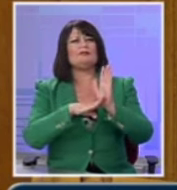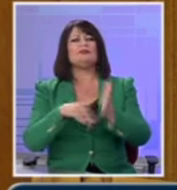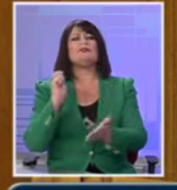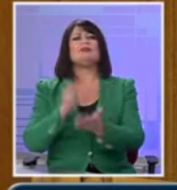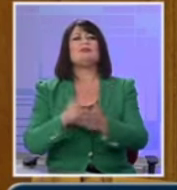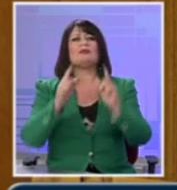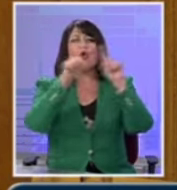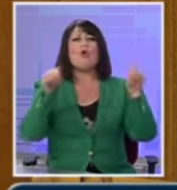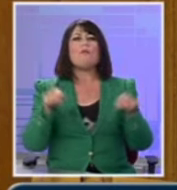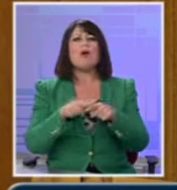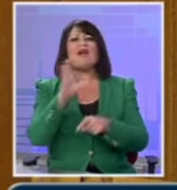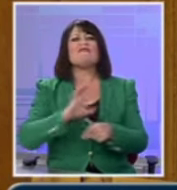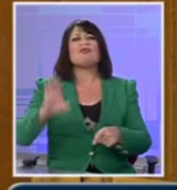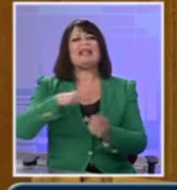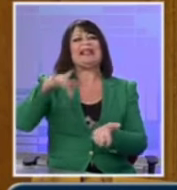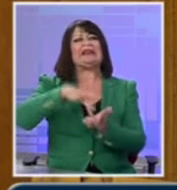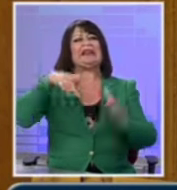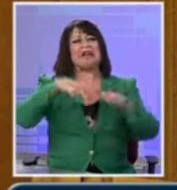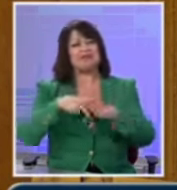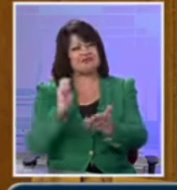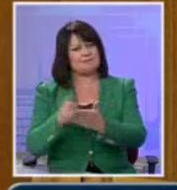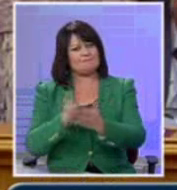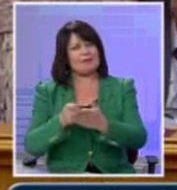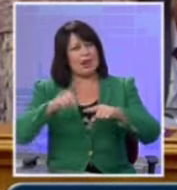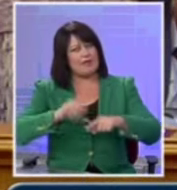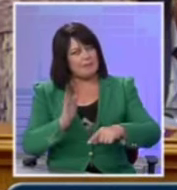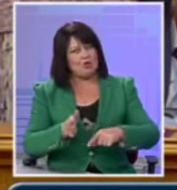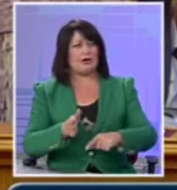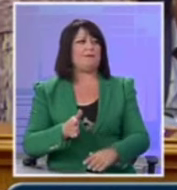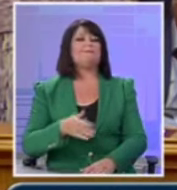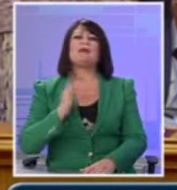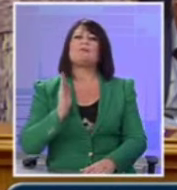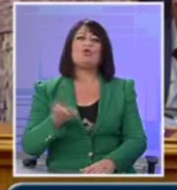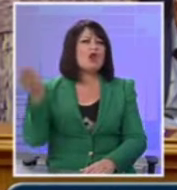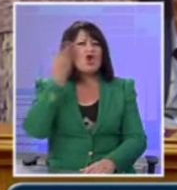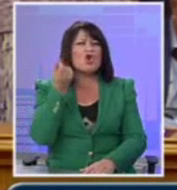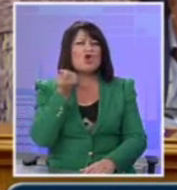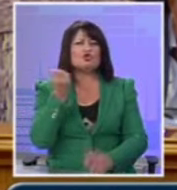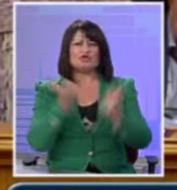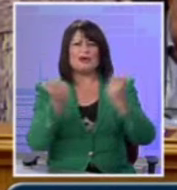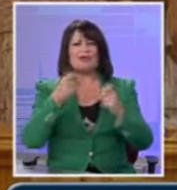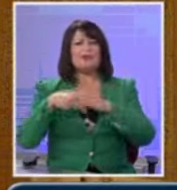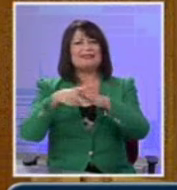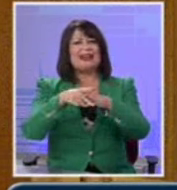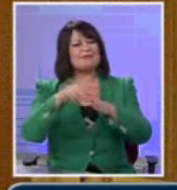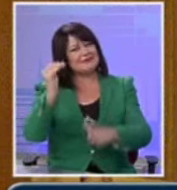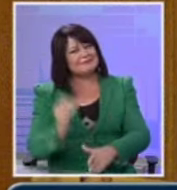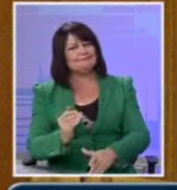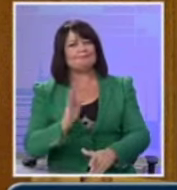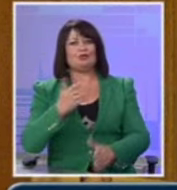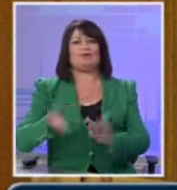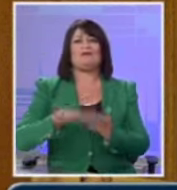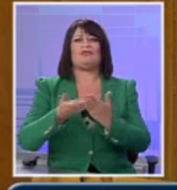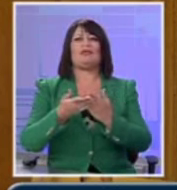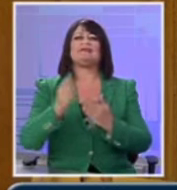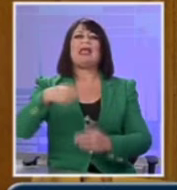αγοράς ομολόγων από την Ευρωπαϊκή Κεντρική Τράπεζα, γεγονός που μπορεί να περιορίσει το κόστος δανεισμού των τραπεζών και άρα να συμβάλλει στη